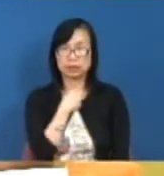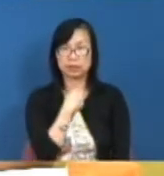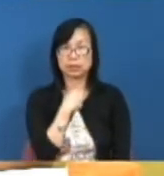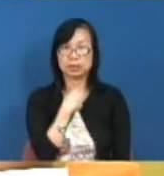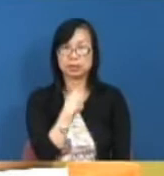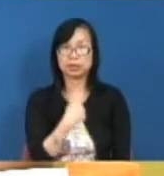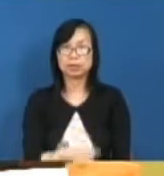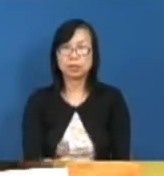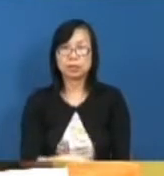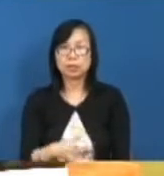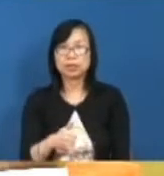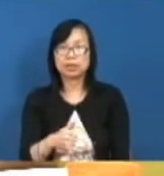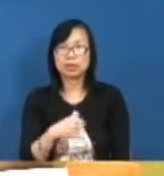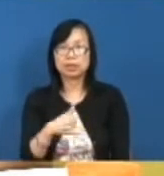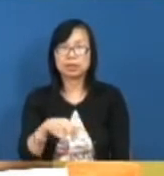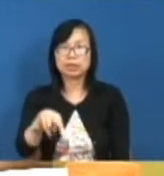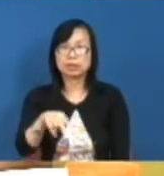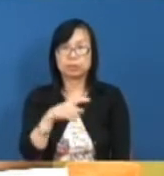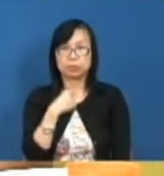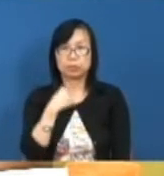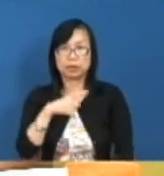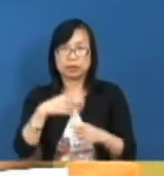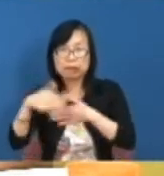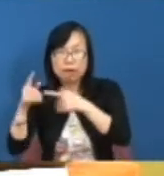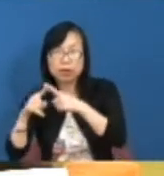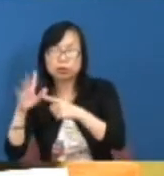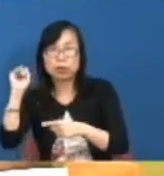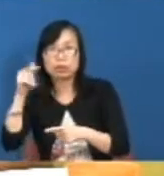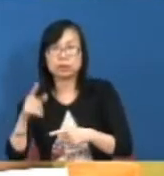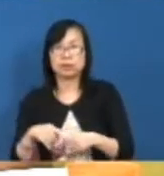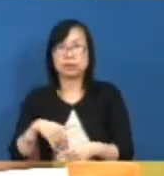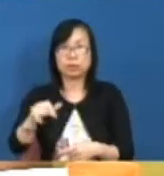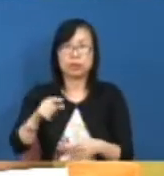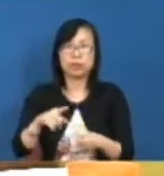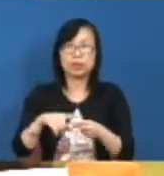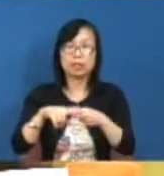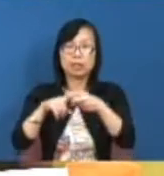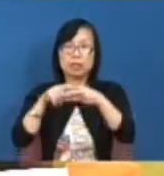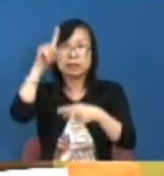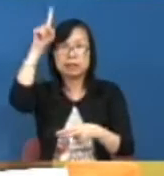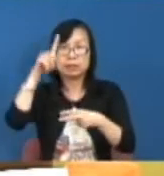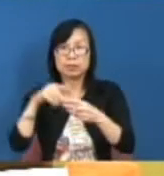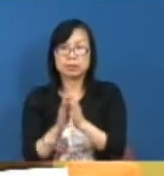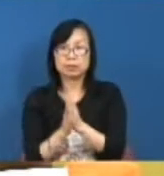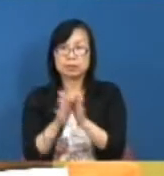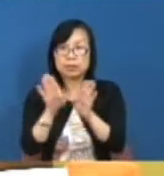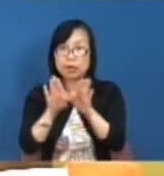你要 絕食的自由，人家都有行天安門的自由的嘛，驅散你不對嗎？就是文光，你教教我，